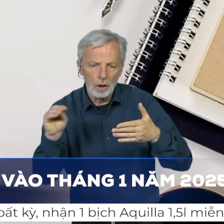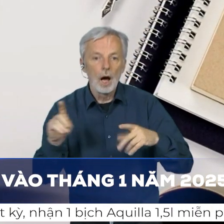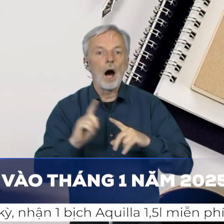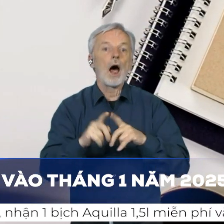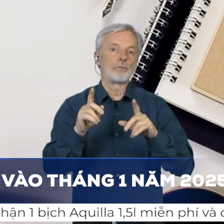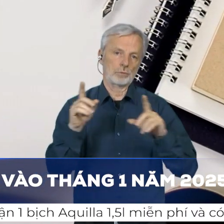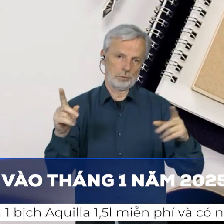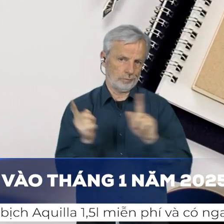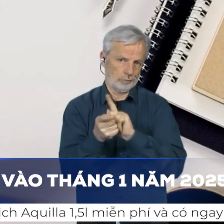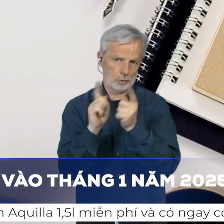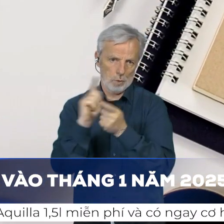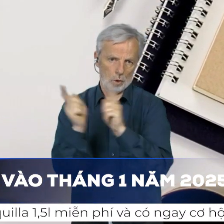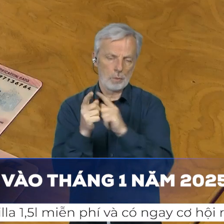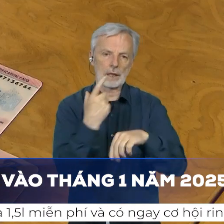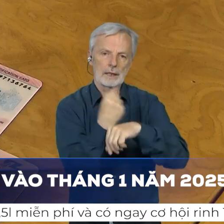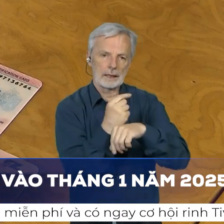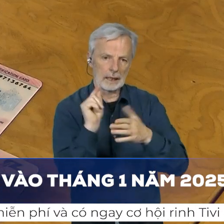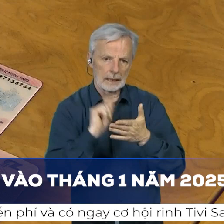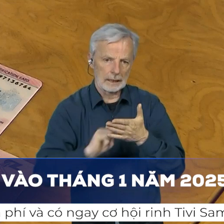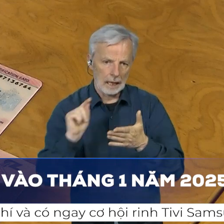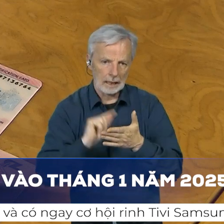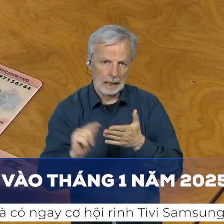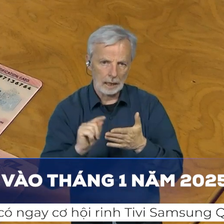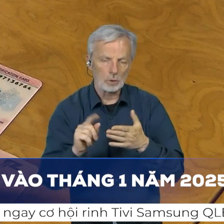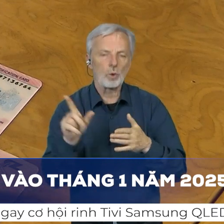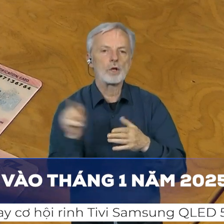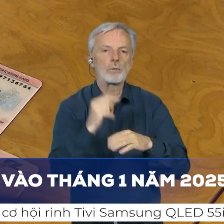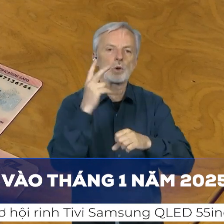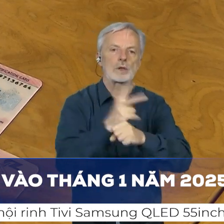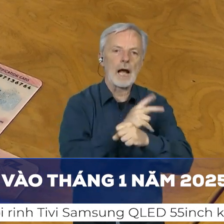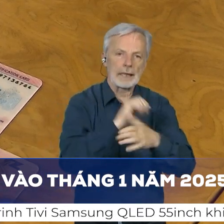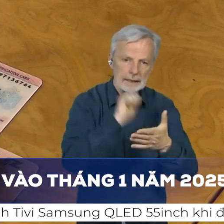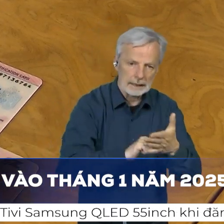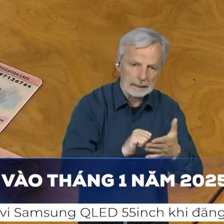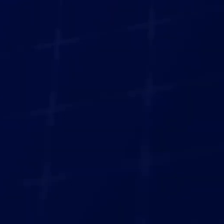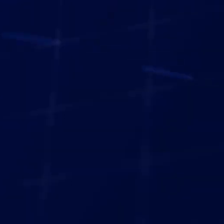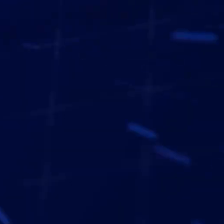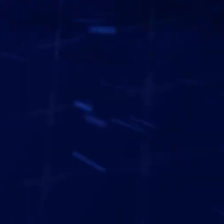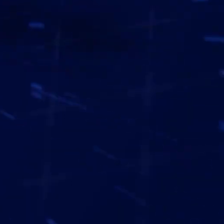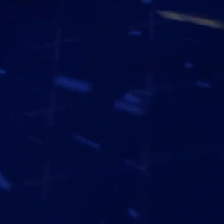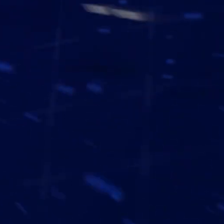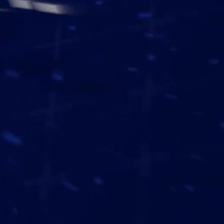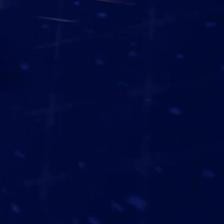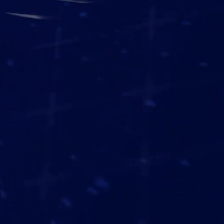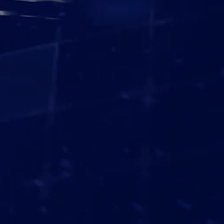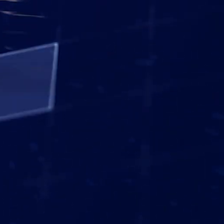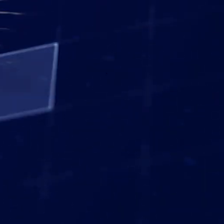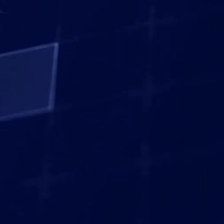sau khi nhận được sự thiếu quan tâm từ chính phủ và các vấn đề pháp luật.